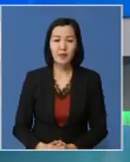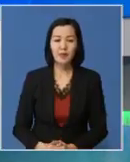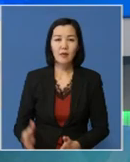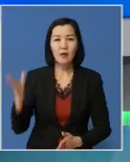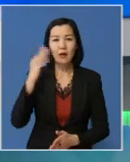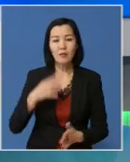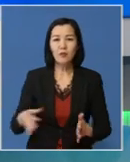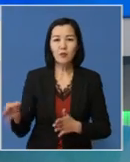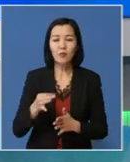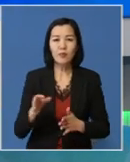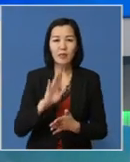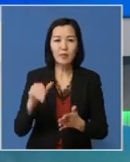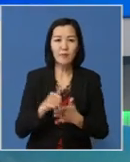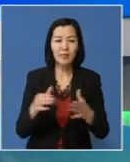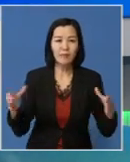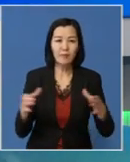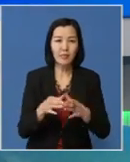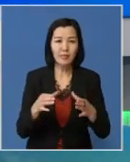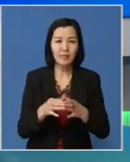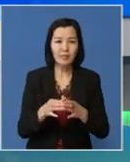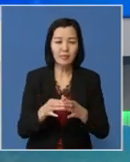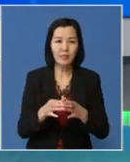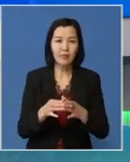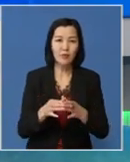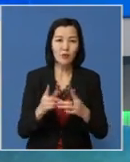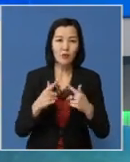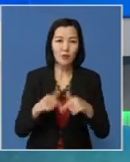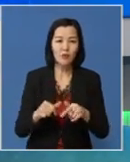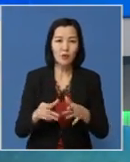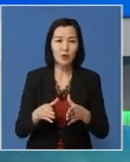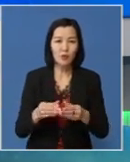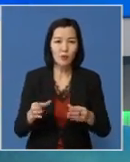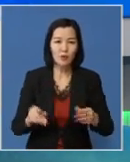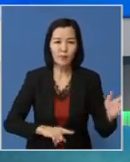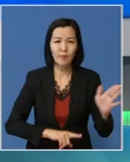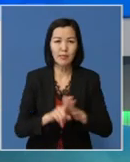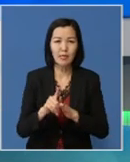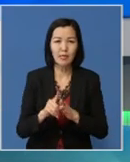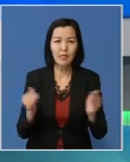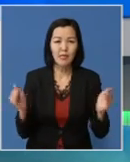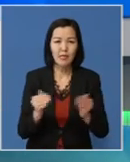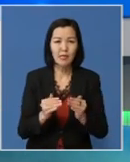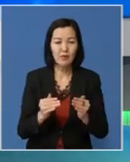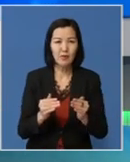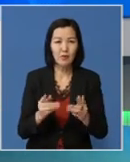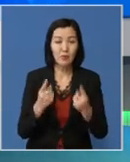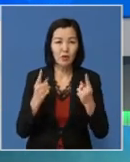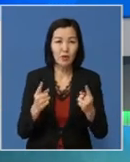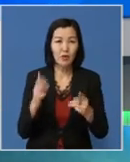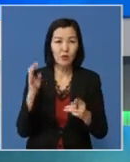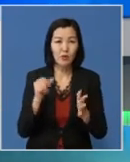Нұр Отан партиясы, игілікті істер партиясы. Елдегі бас партияның Алматы облысы бойынша ғана құрылымдары көктем шыққалы ірілі